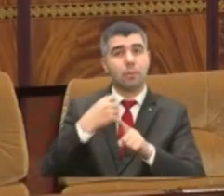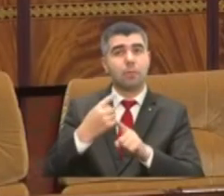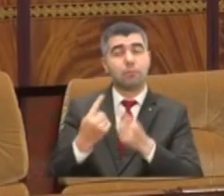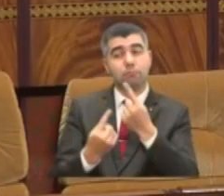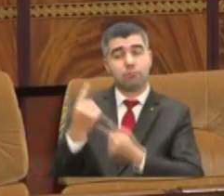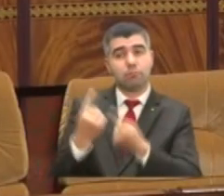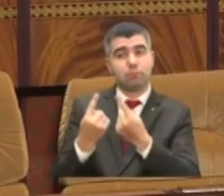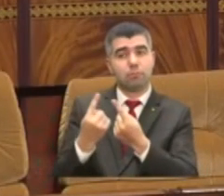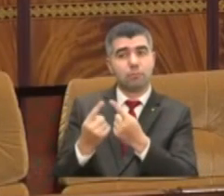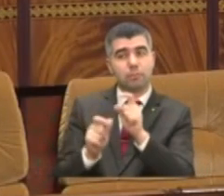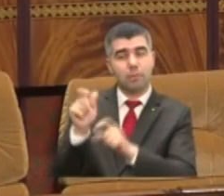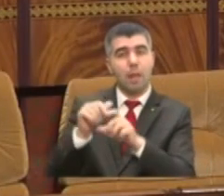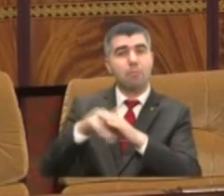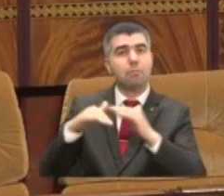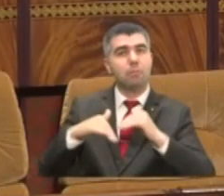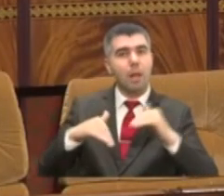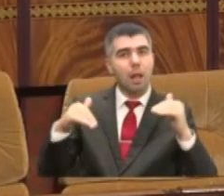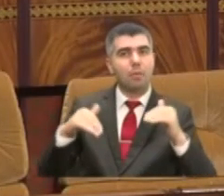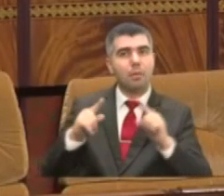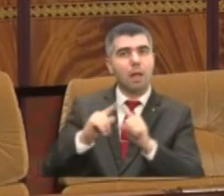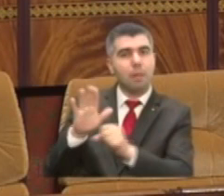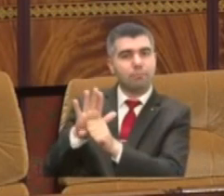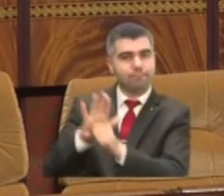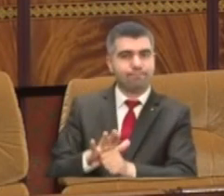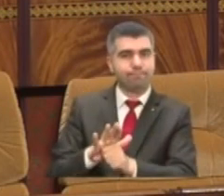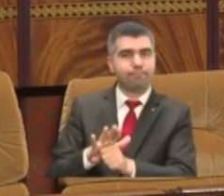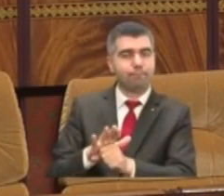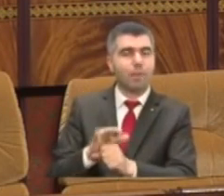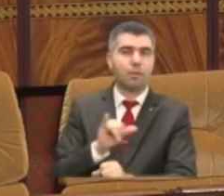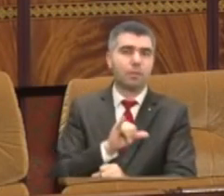والسادة النواب باش يبخصوا بعض المؤسسات.